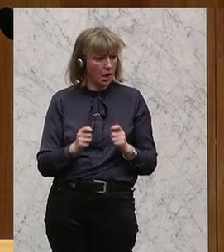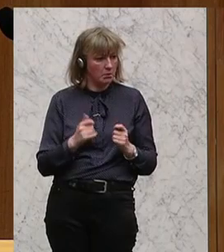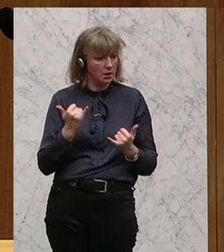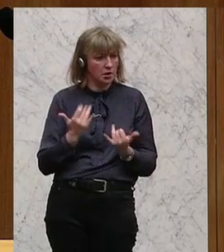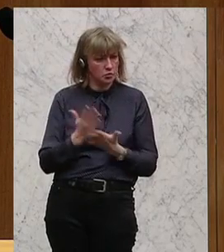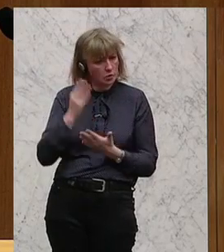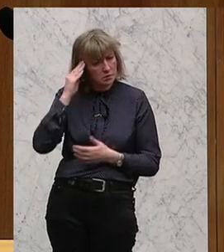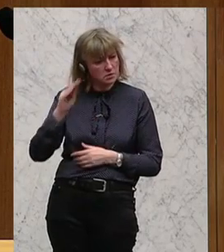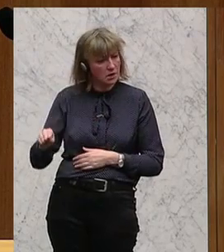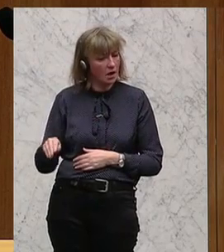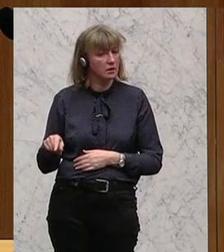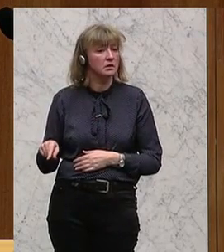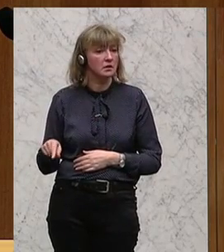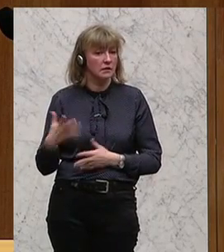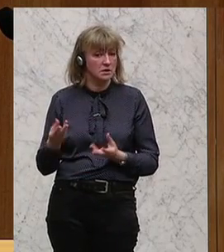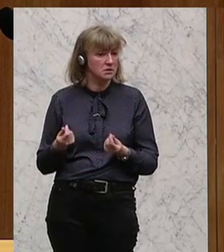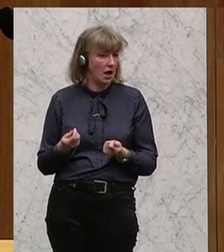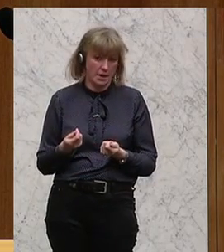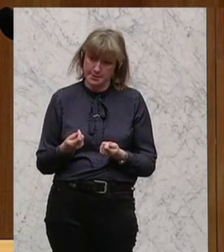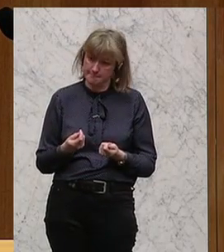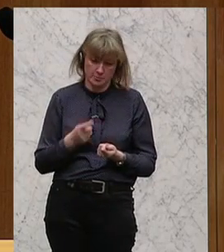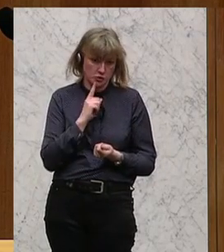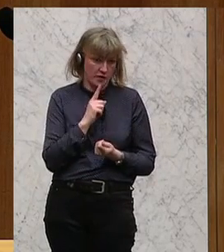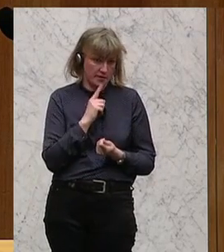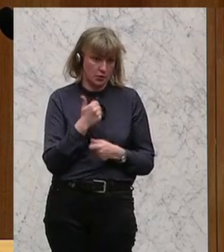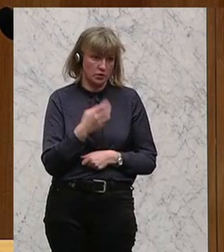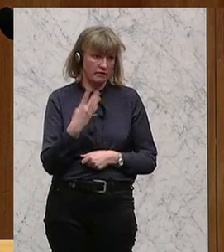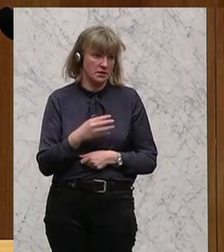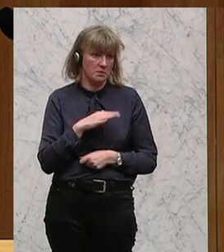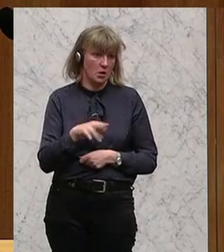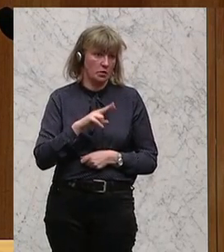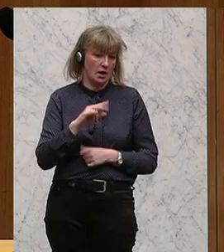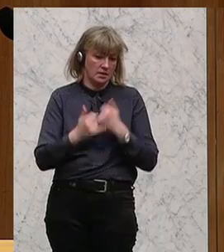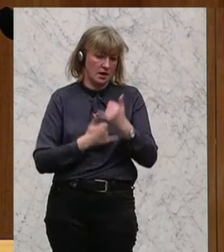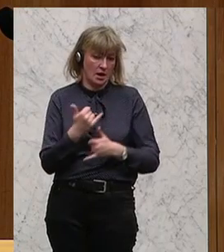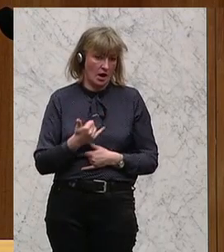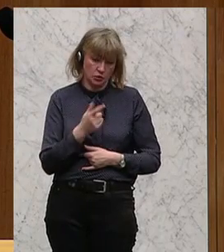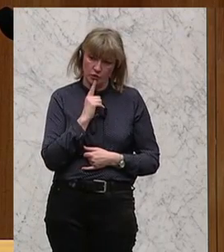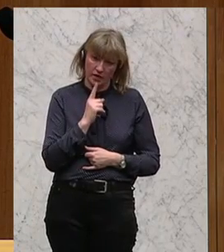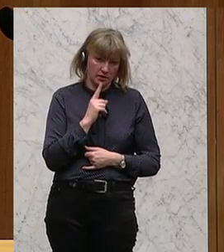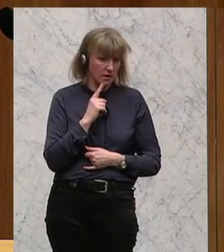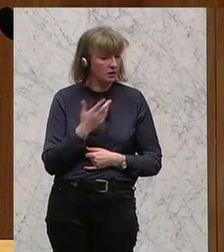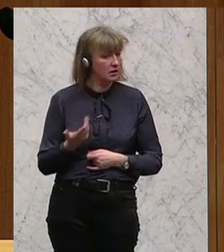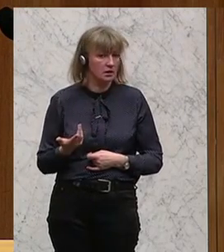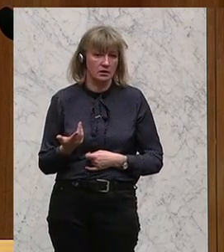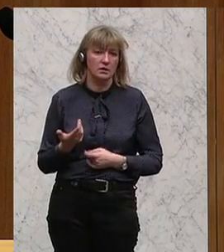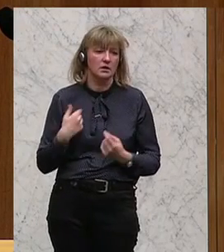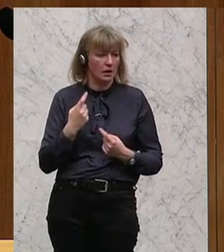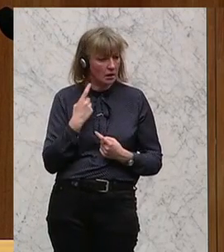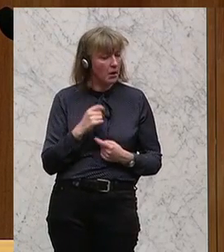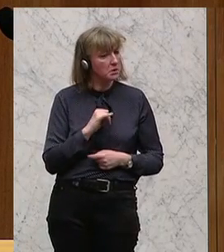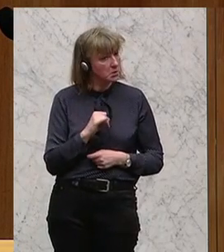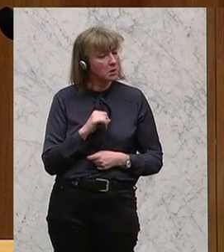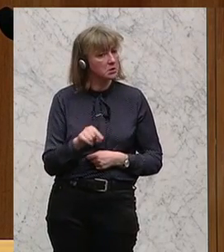jetzt ausrichtet, dass Sie mit diesem Geld nicht auskommen werden. Die 140 Millionen pro Jahr sind zu wenig. Und ich finde es deshalb